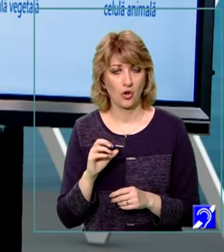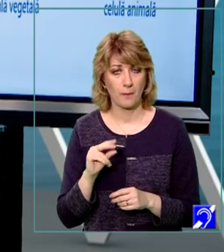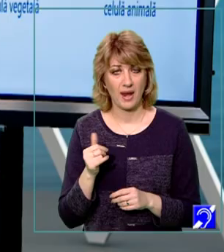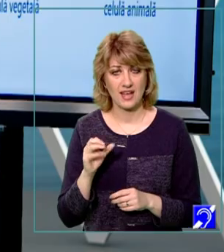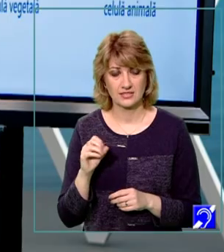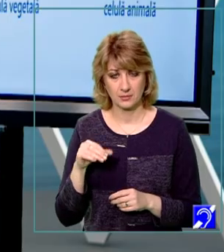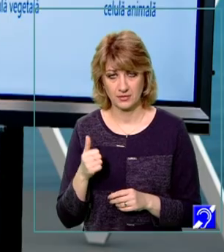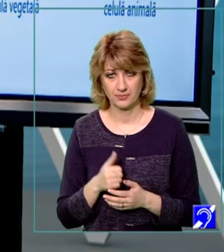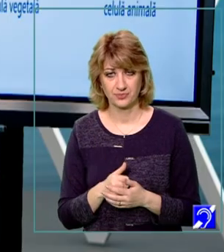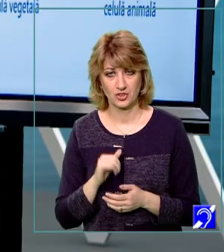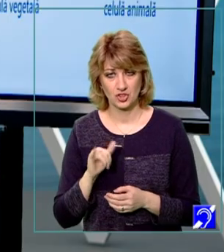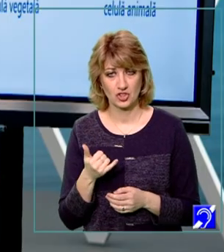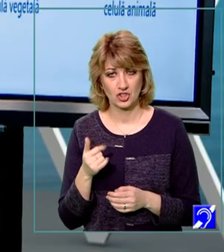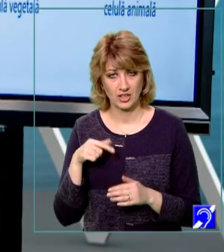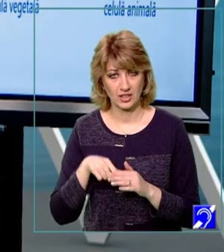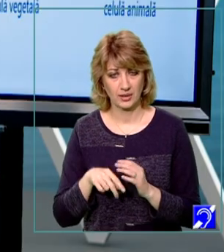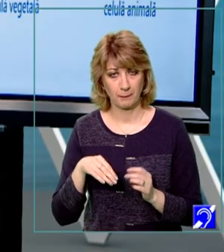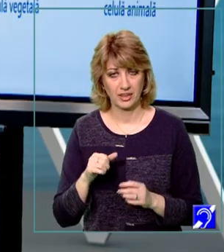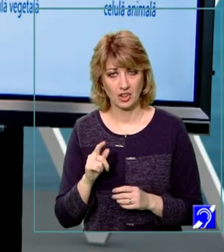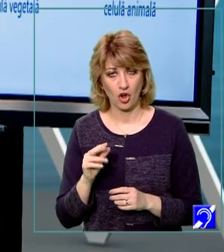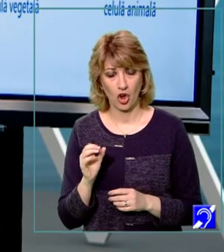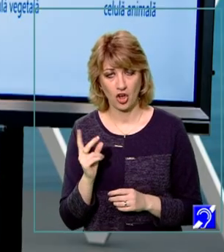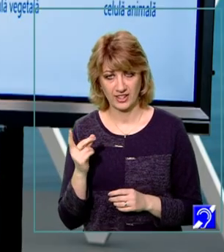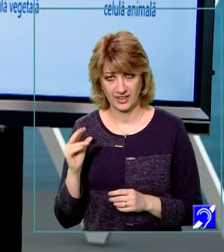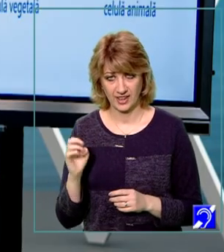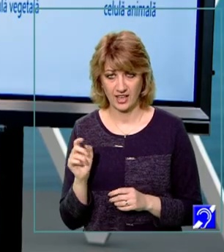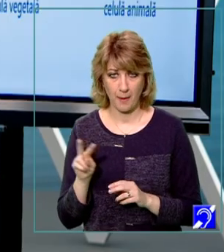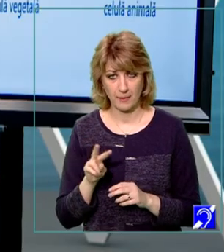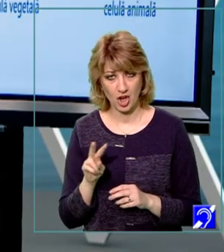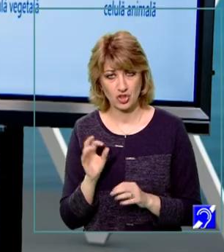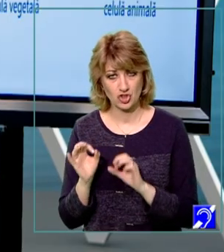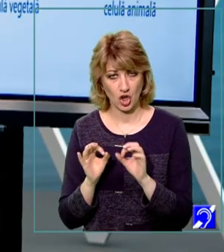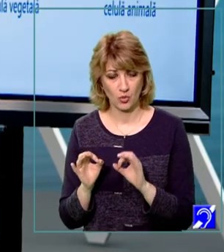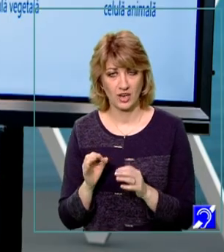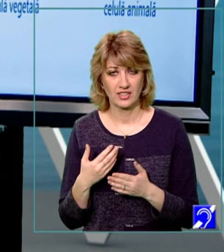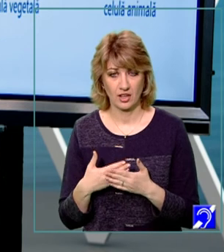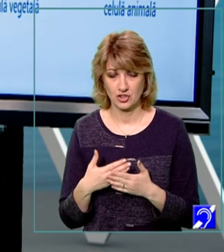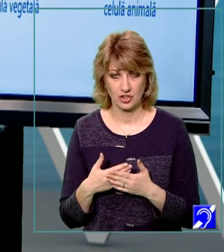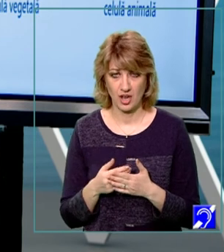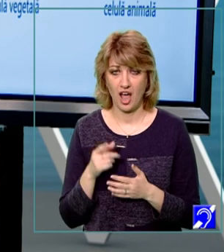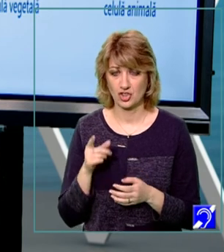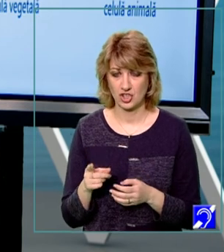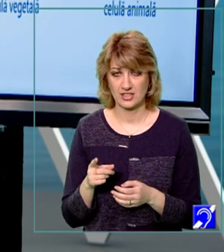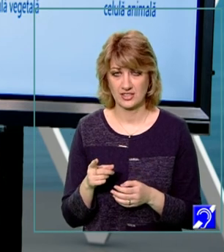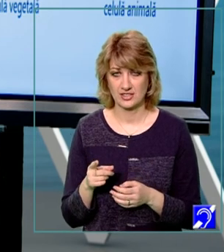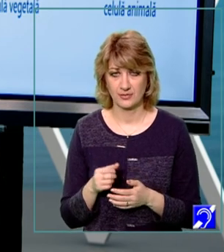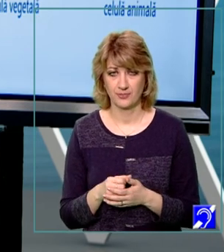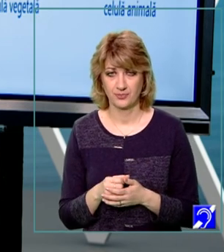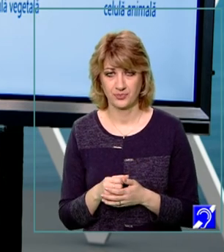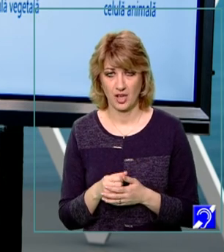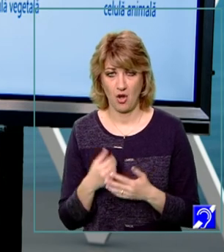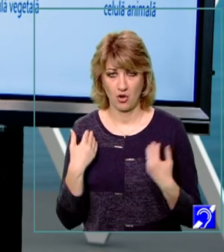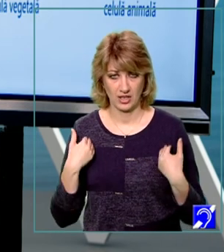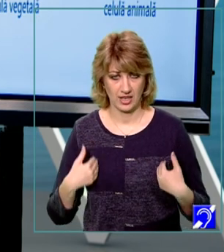la celula vegetală, și în mitocondrii, în ambele celule. Deoarece aceste organite sunt